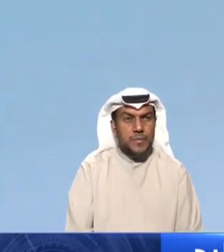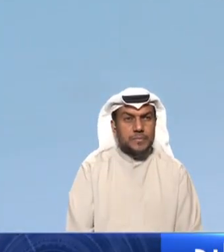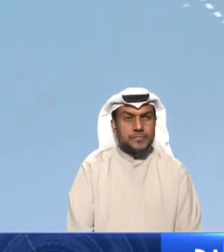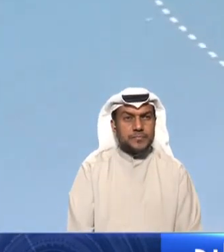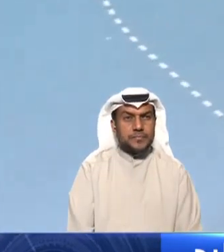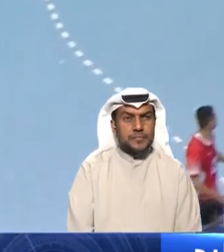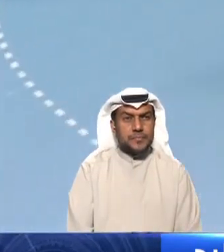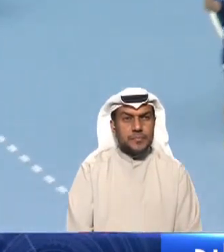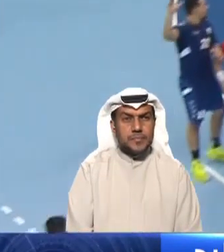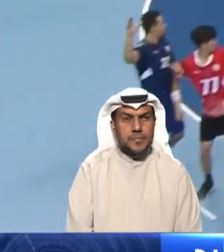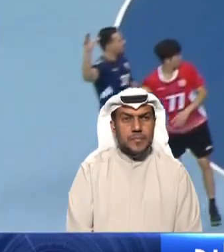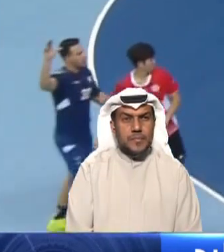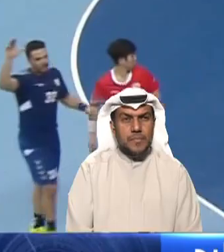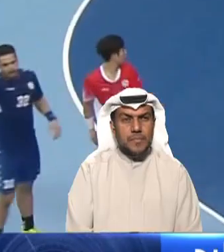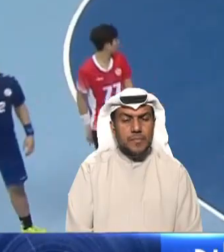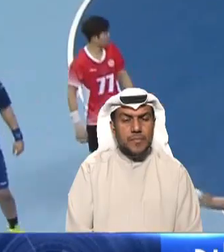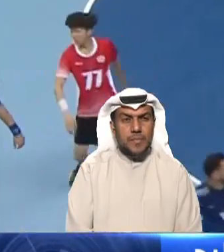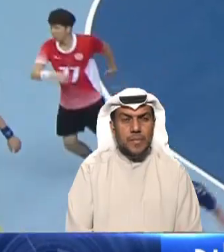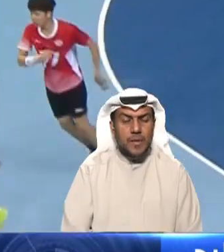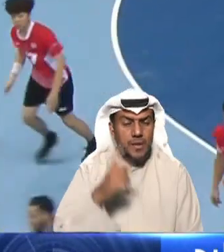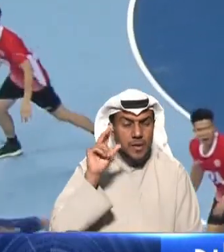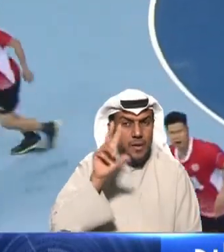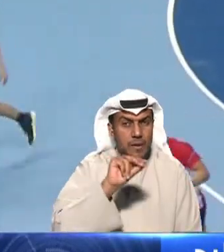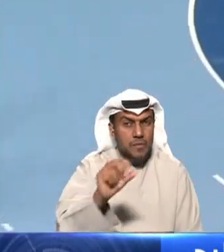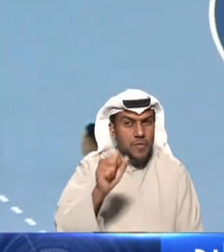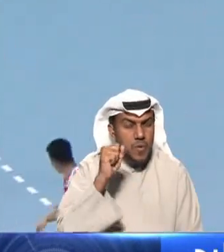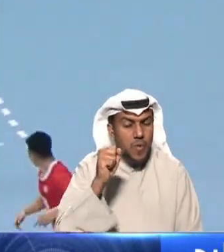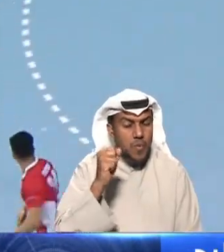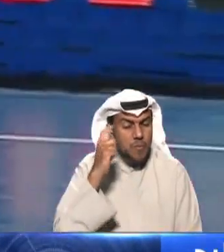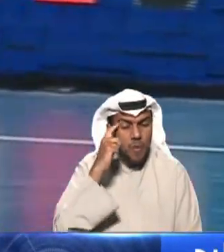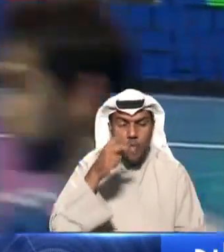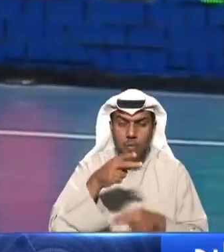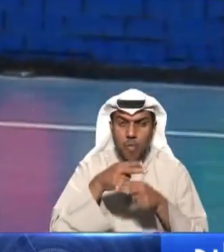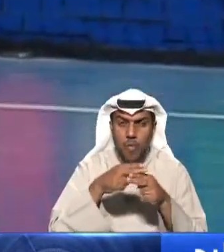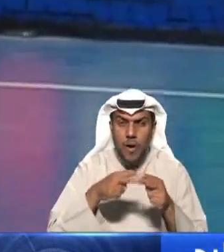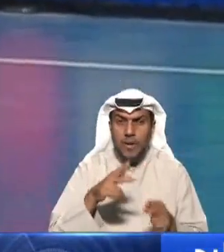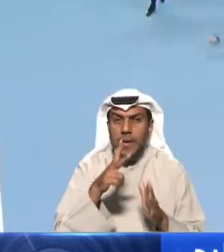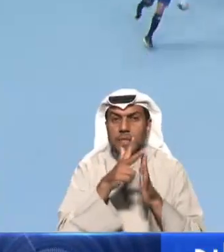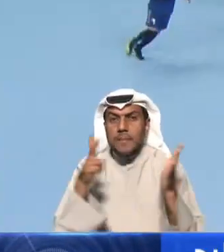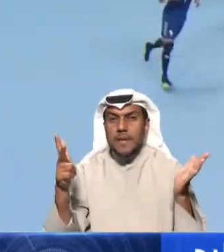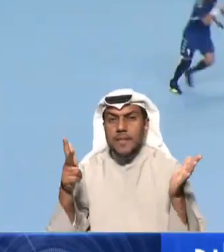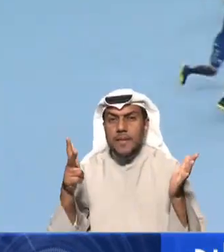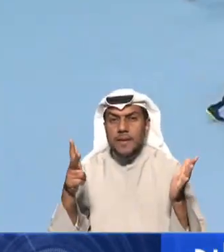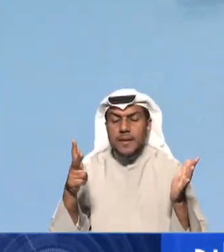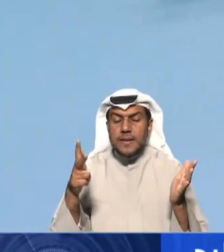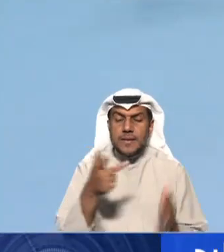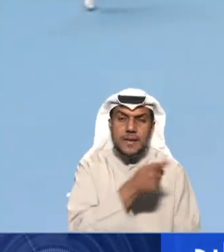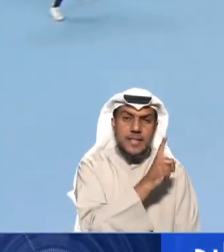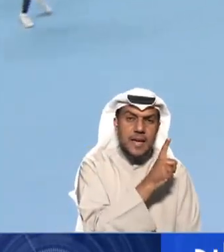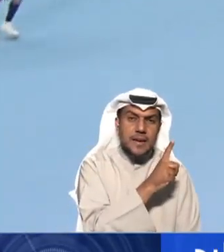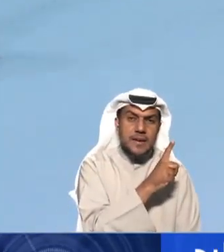الشوط الأول الذي غاب التركيز فيه قليلا عن نجوم الكويت بنتيجة 18 هدفا مقابل